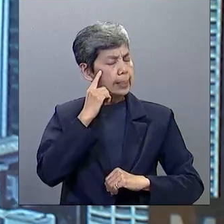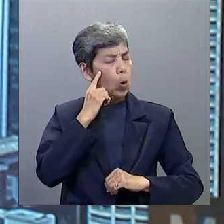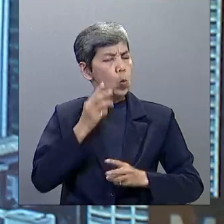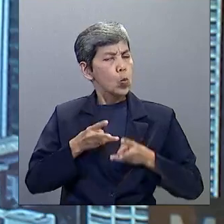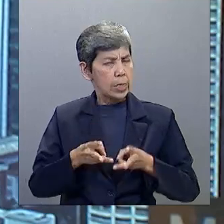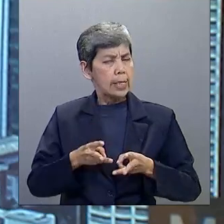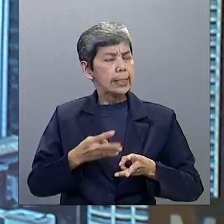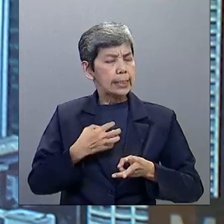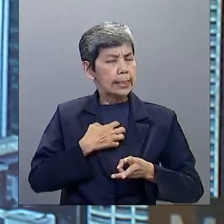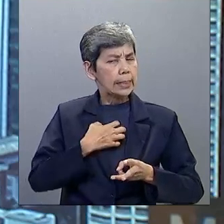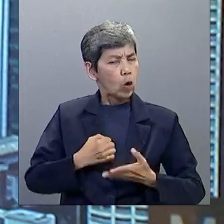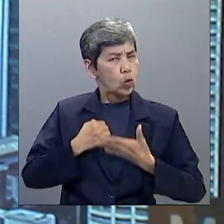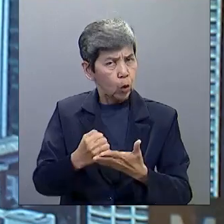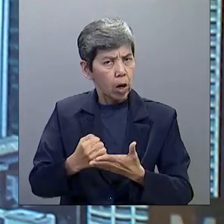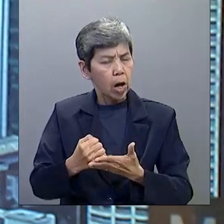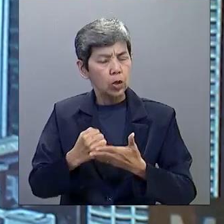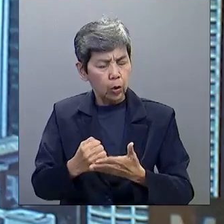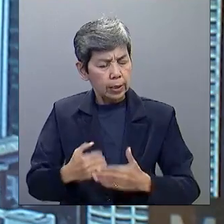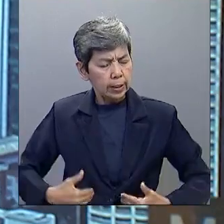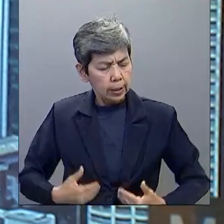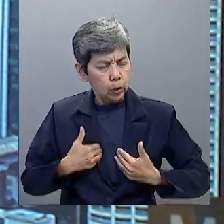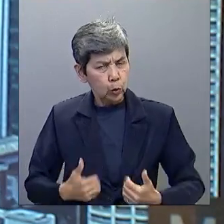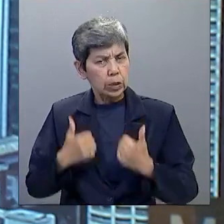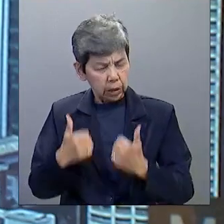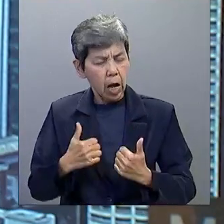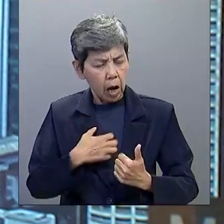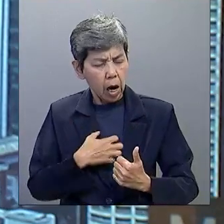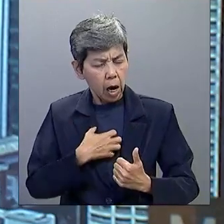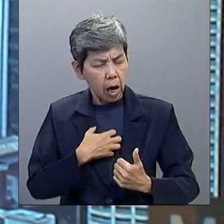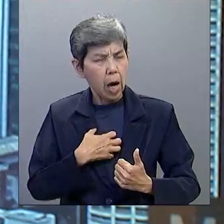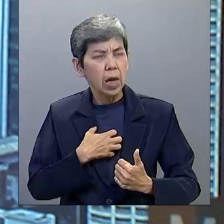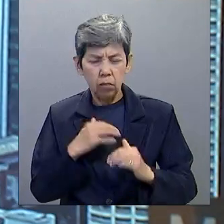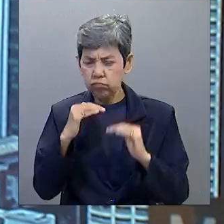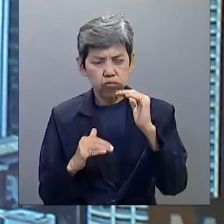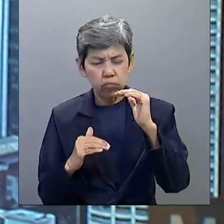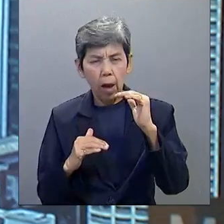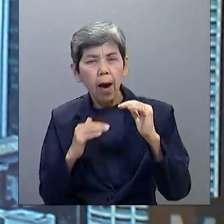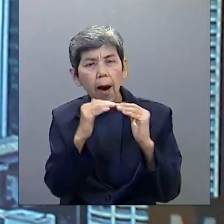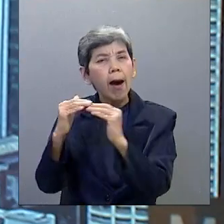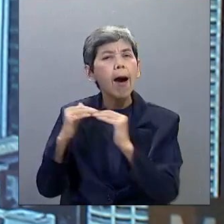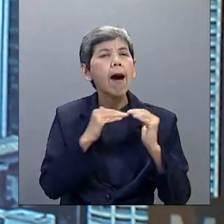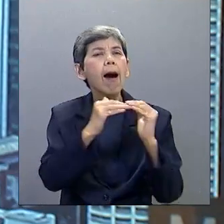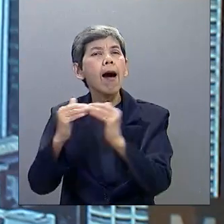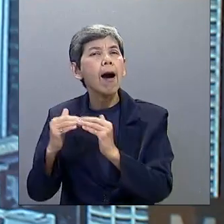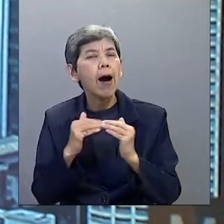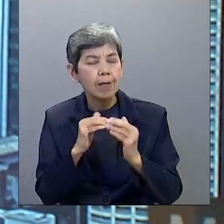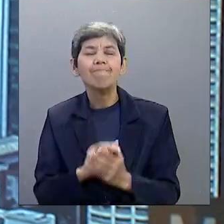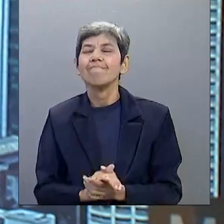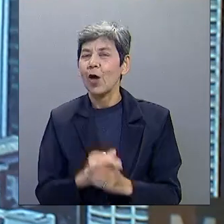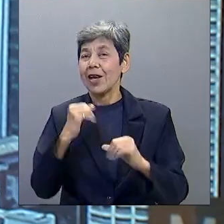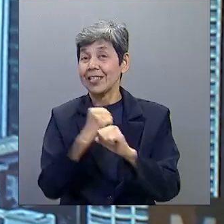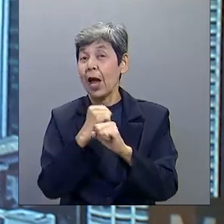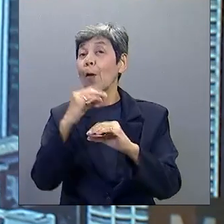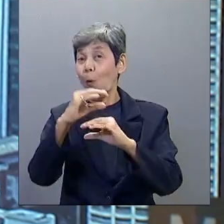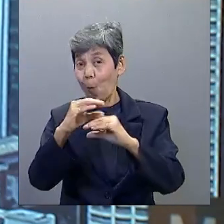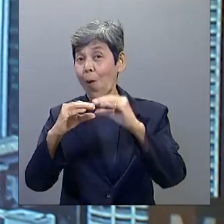ทุกทางให้เพื่อนมนุษย์เราอยู่ดีกินดีได้เหมือนกันเป็นการลดความเหลื่อมล้ำในสังคมได้เพราะฉะนั้นก็เลยเกิดโครงการนึง